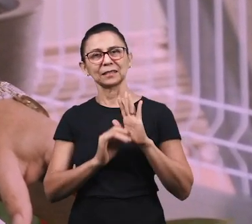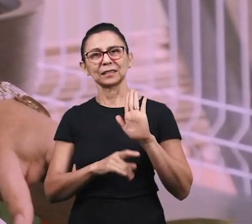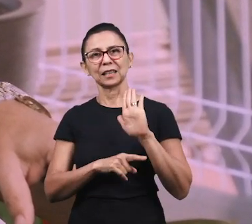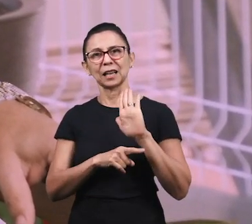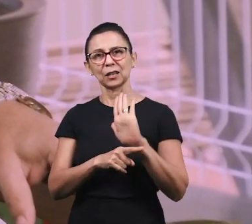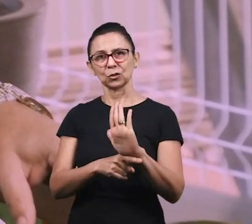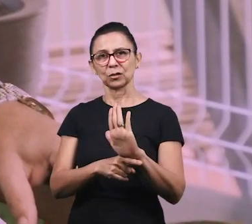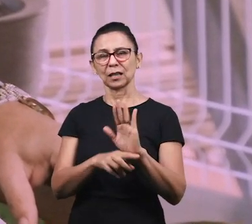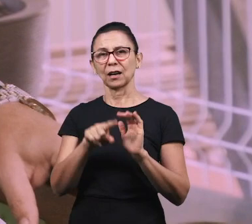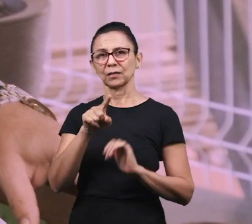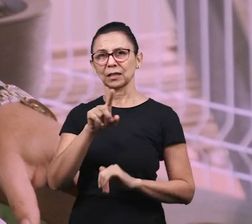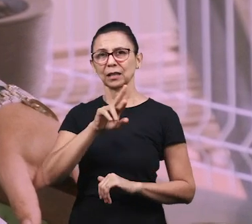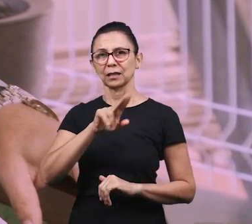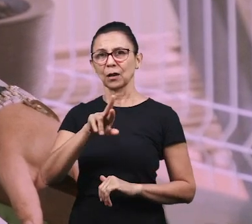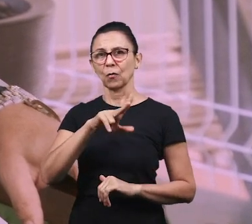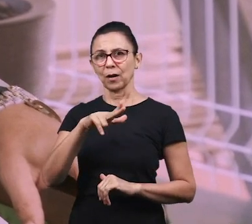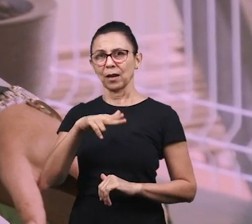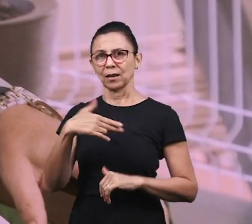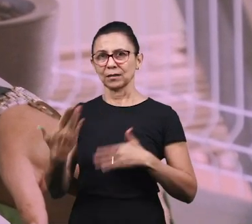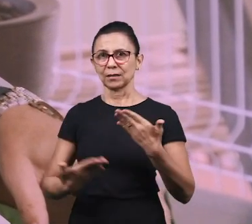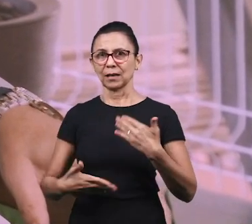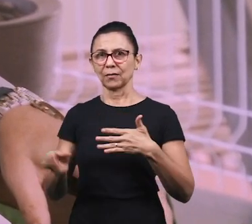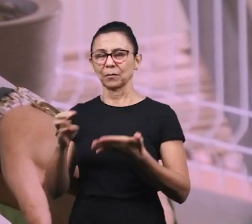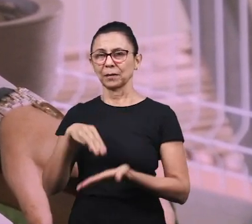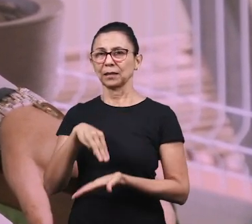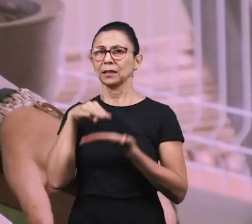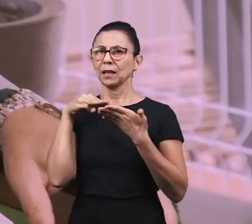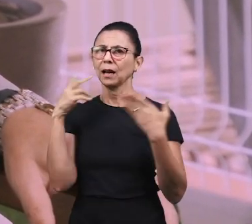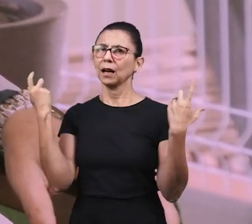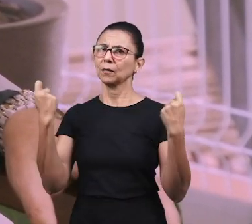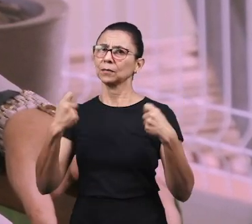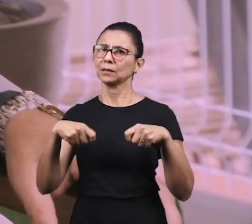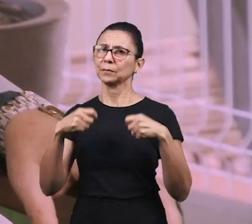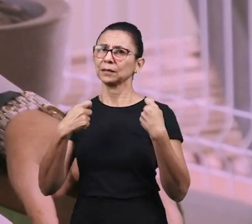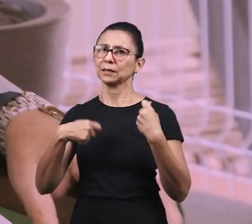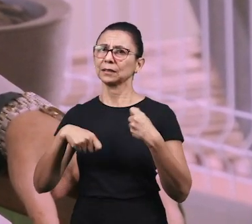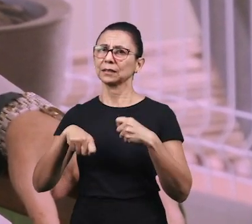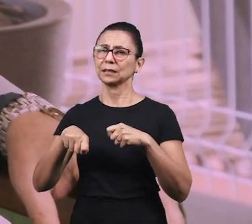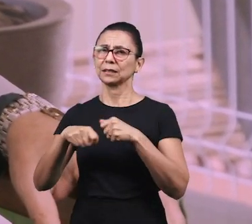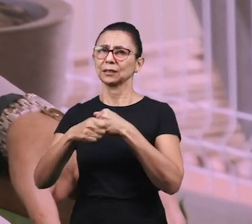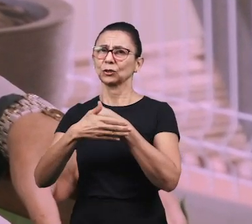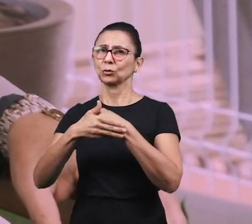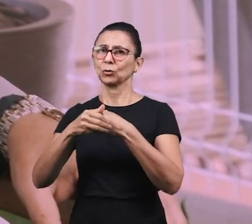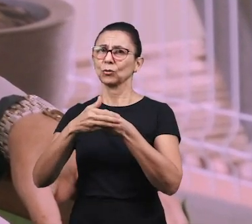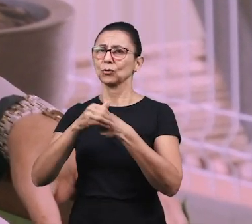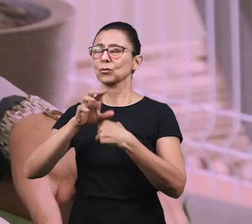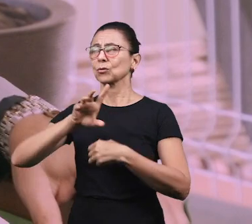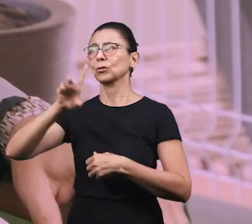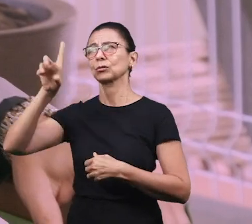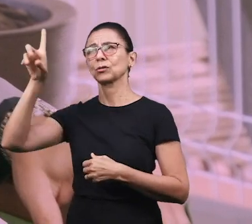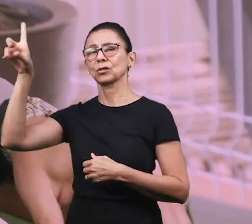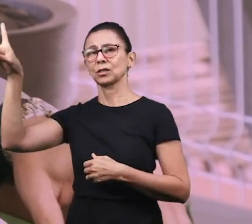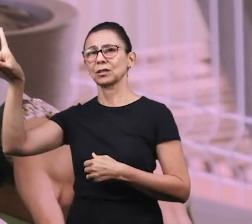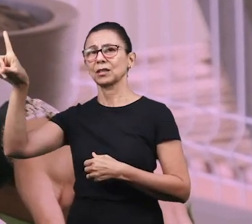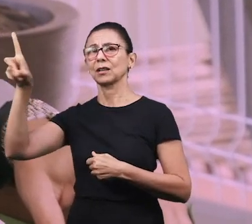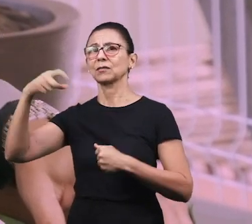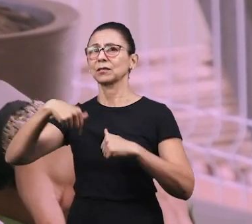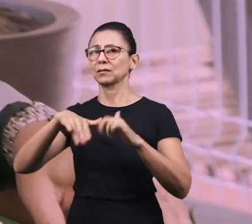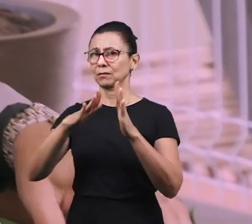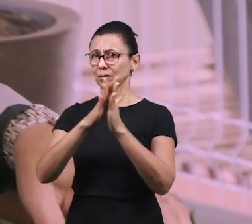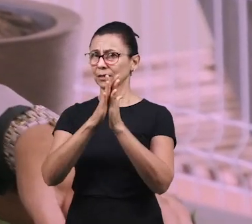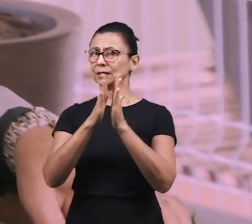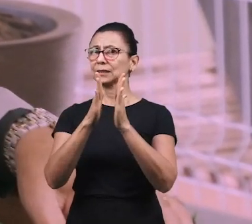ceux qui ne sont pas membres de l'Église chrétienne Maranatha et qui ont besoin d'une parole de la part du Seigneur et même d'une